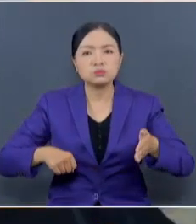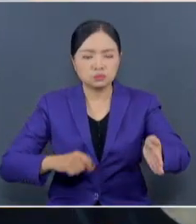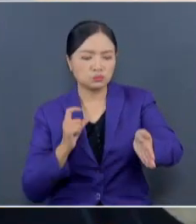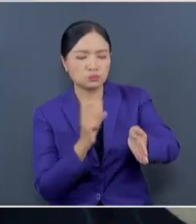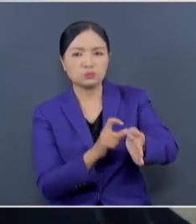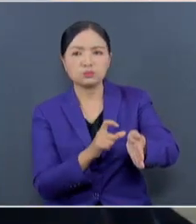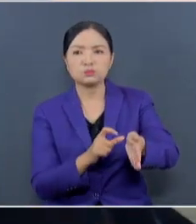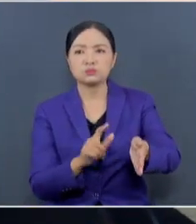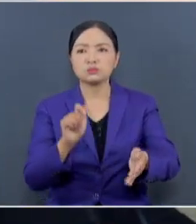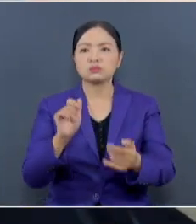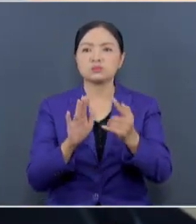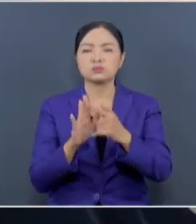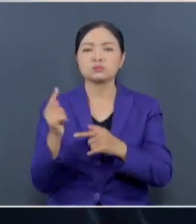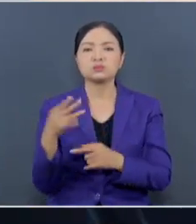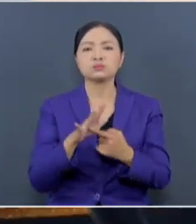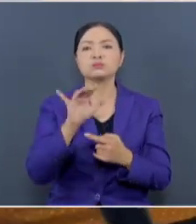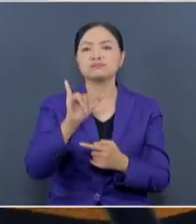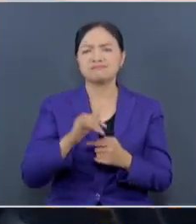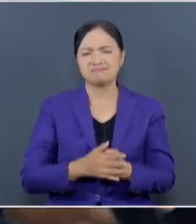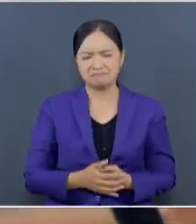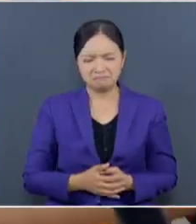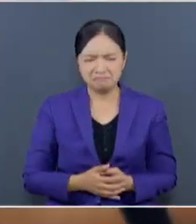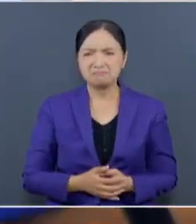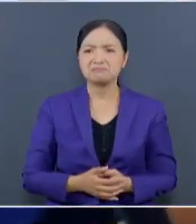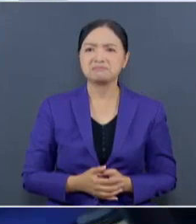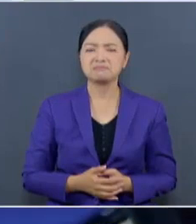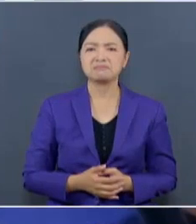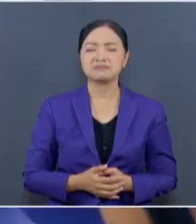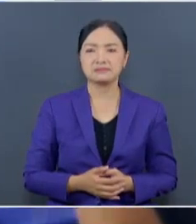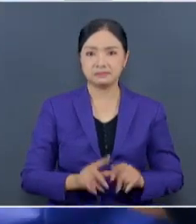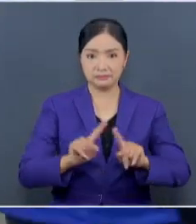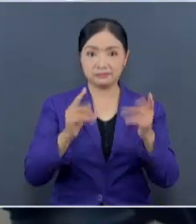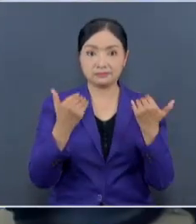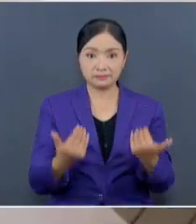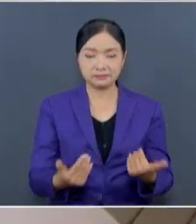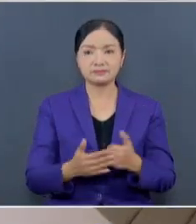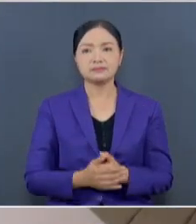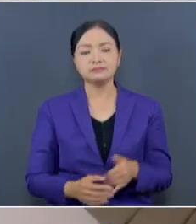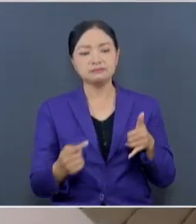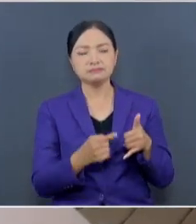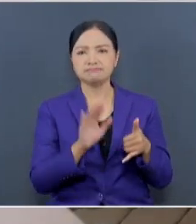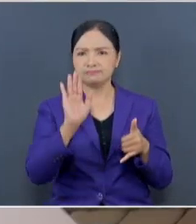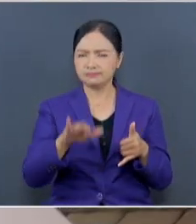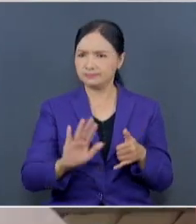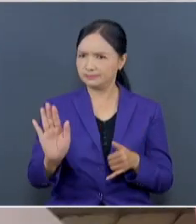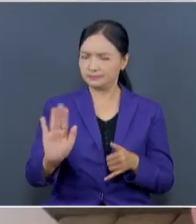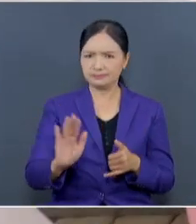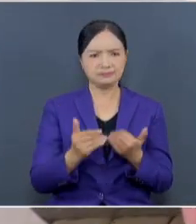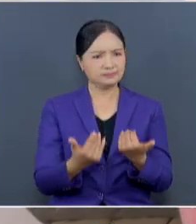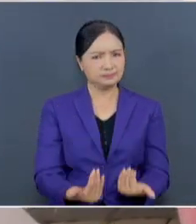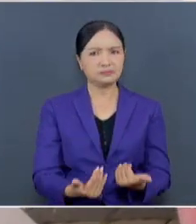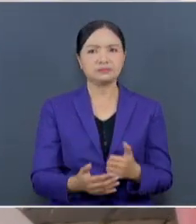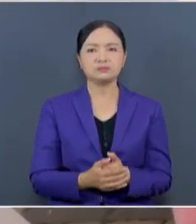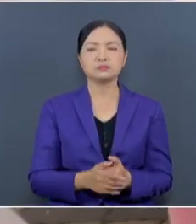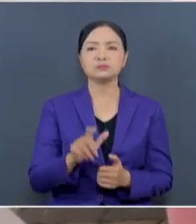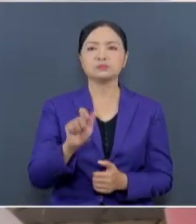ลูกหนี้กลัวไม่รู้กลัวเพราะอะไรนะฮะต้องเป็นอุทัยธานีด้วยนะฮะแต่ตอนนี้คุณชาดาบอกจะอ้างไม่ได้แล้วนะเพราะจะโด